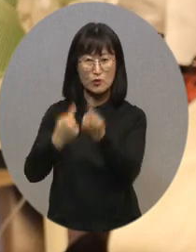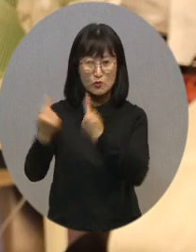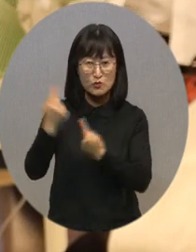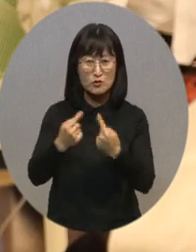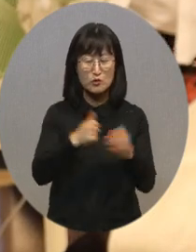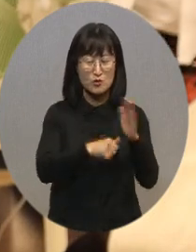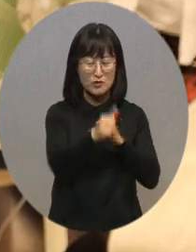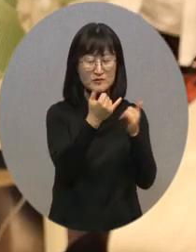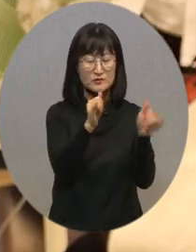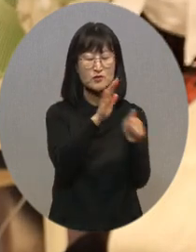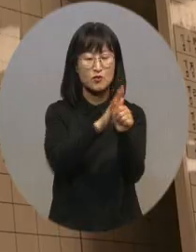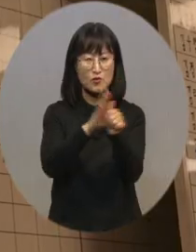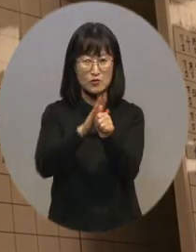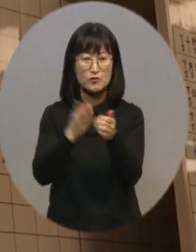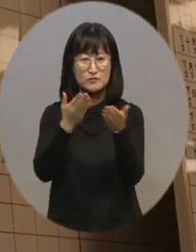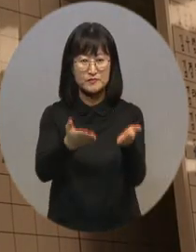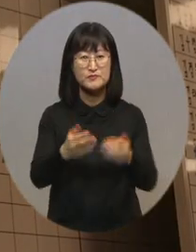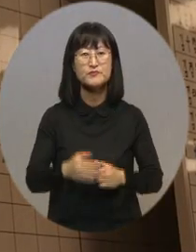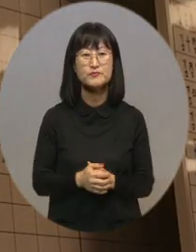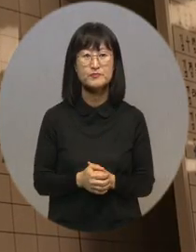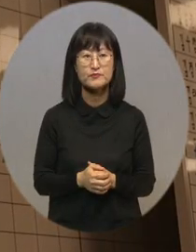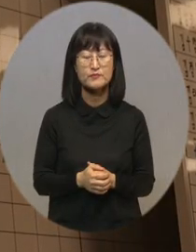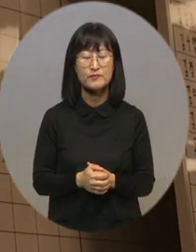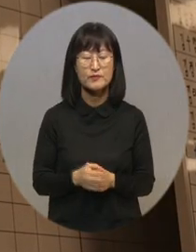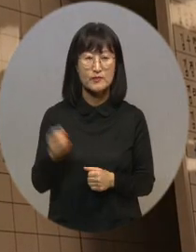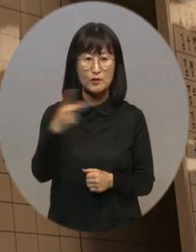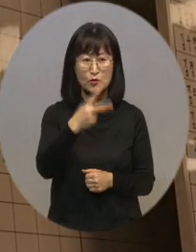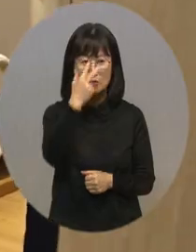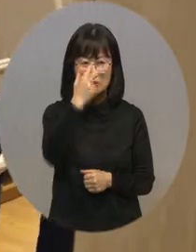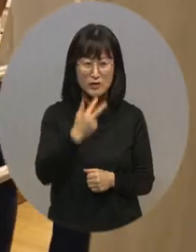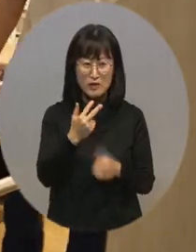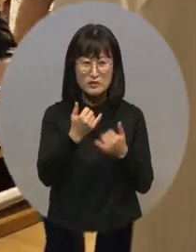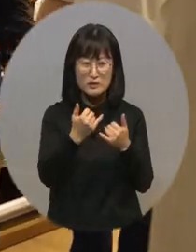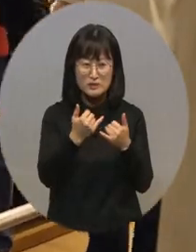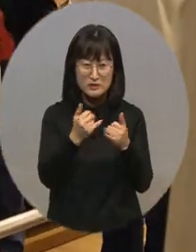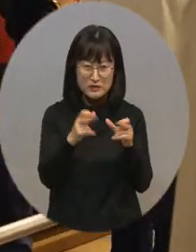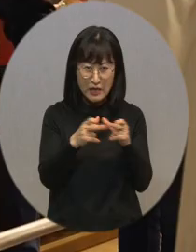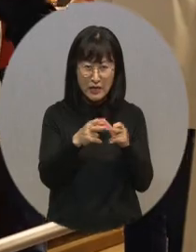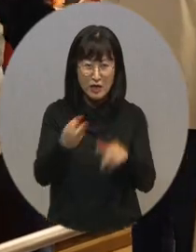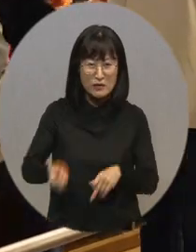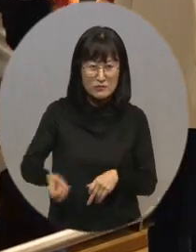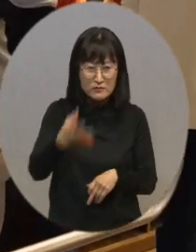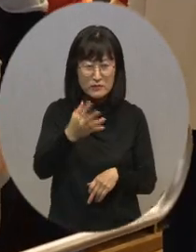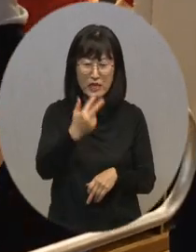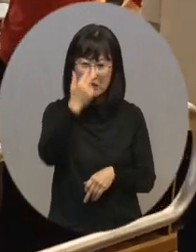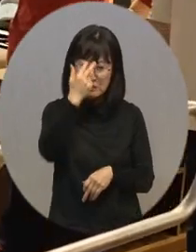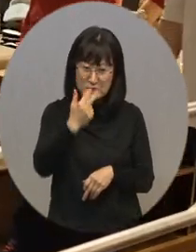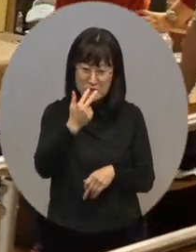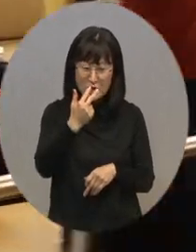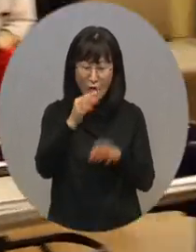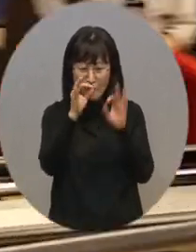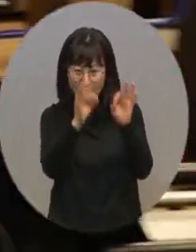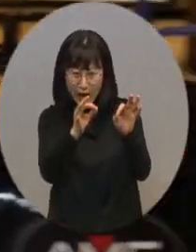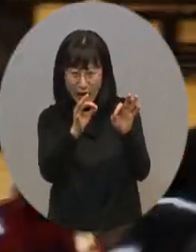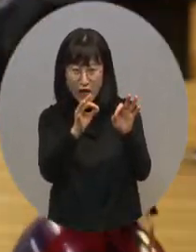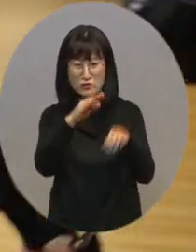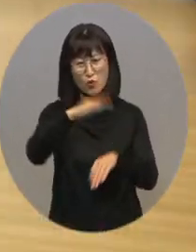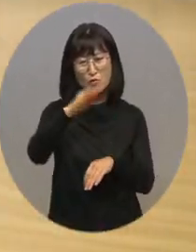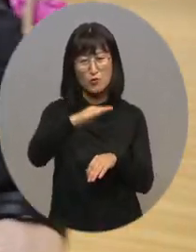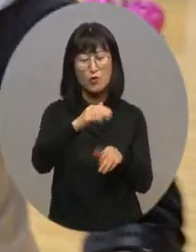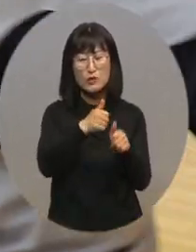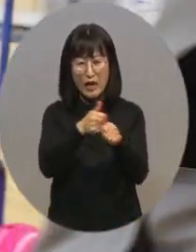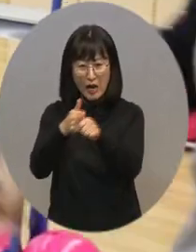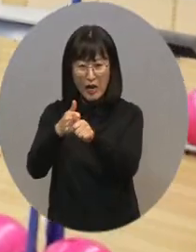선수들을 격려했습니다. 한편 시각장애인볼링은 시력 정도에 따라 등급을 나누어 진행되며